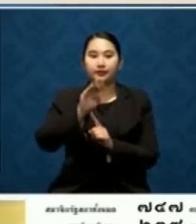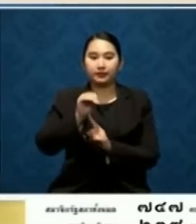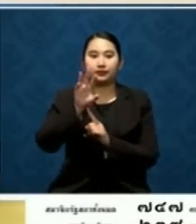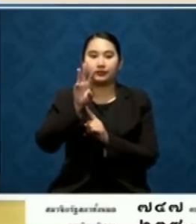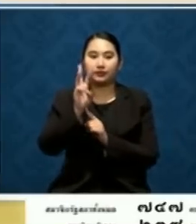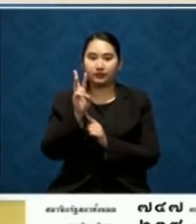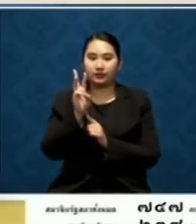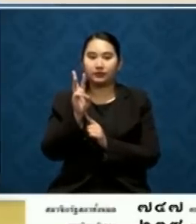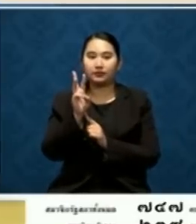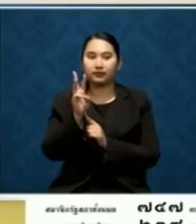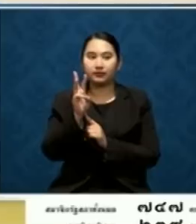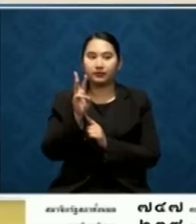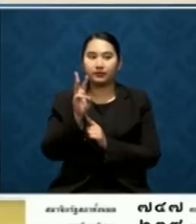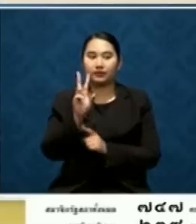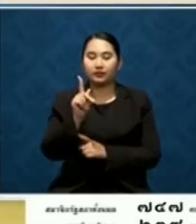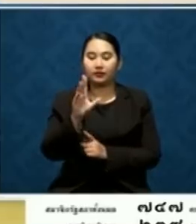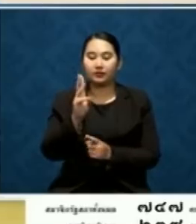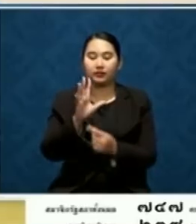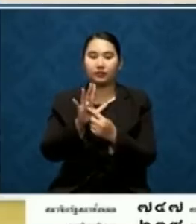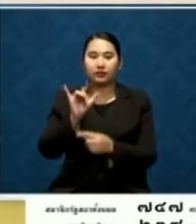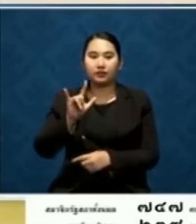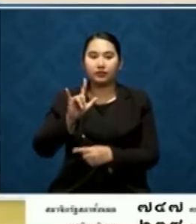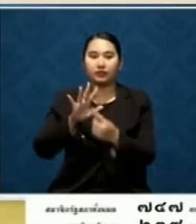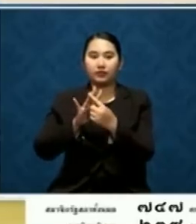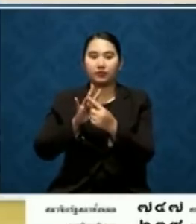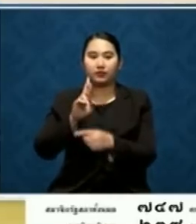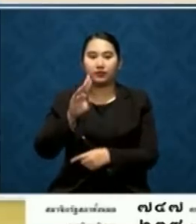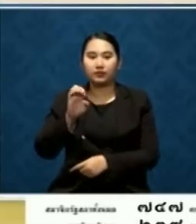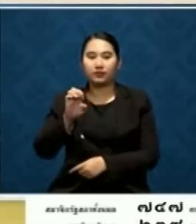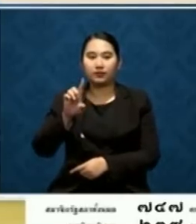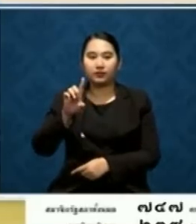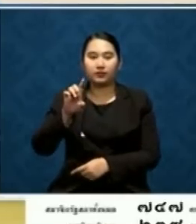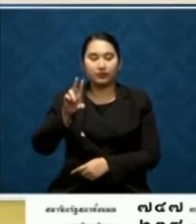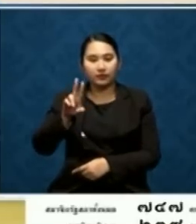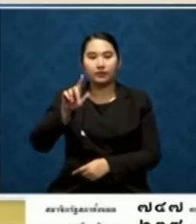46นางขวัญเรือนเทียนทอง